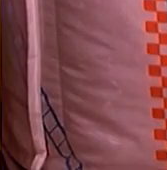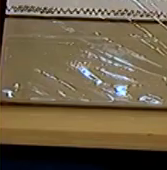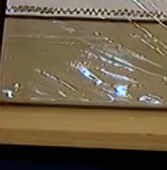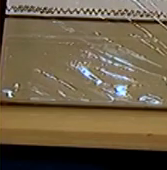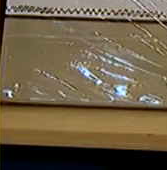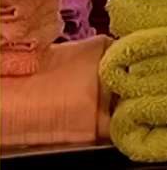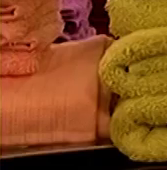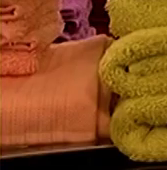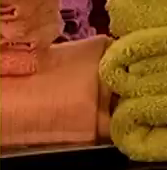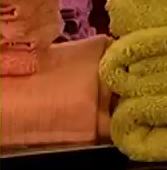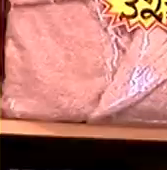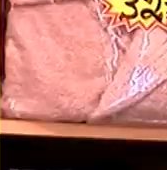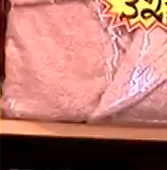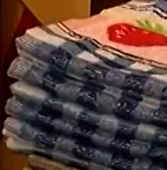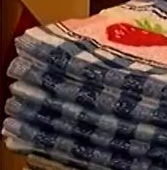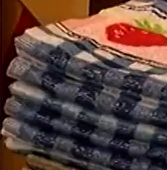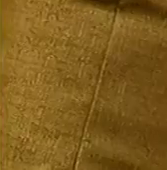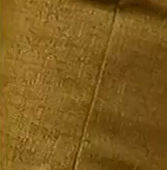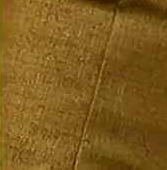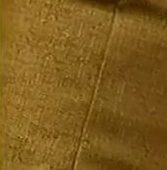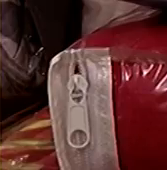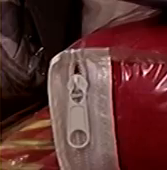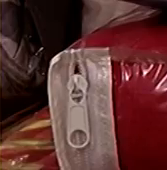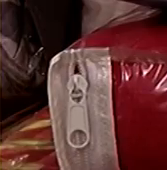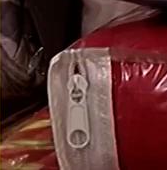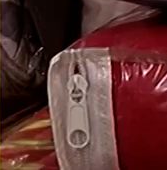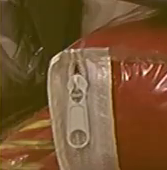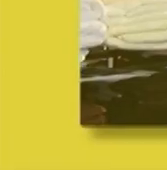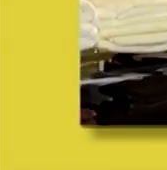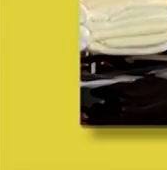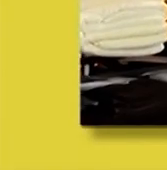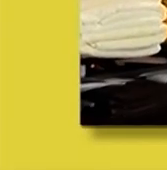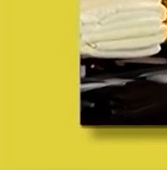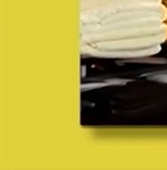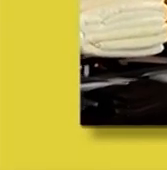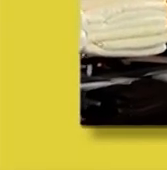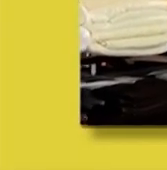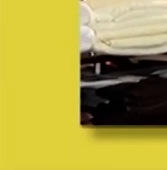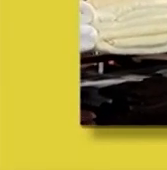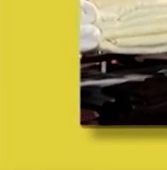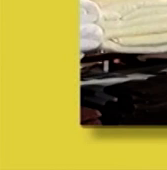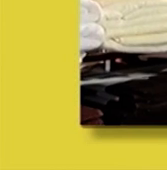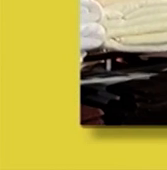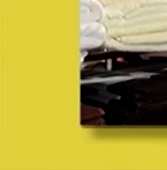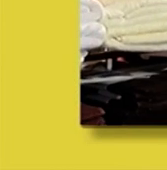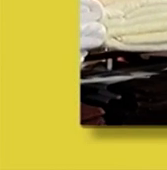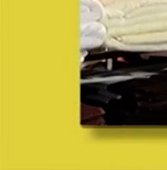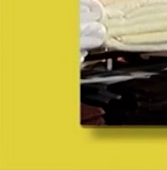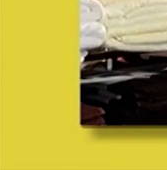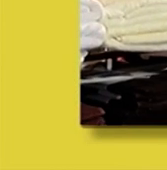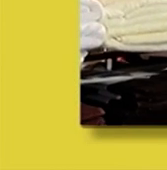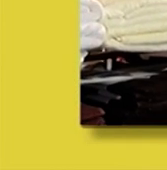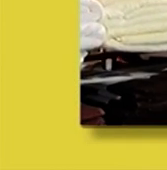edredons, jocs de llit, jocs de taula, tovalloles, barnussos, draps de cuina, coixins, bànoves. A Tot Roba, teixits per a la llar, venda